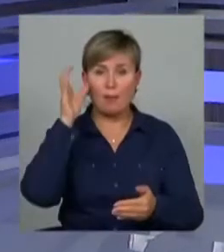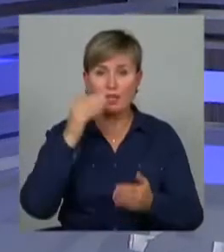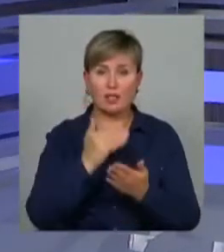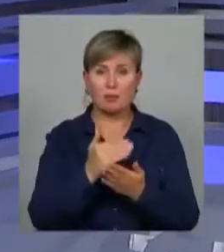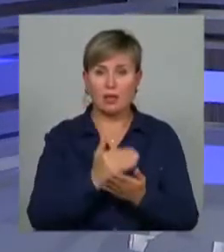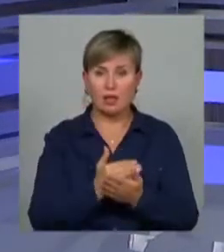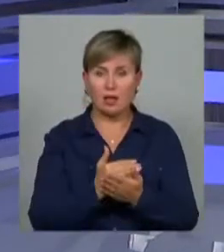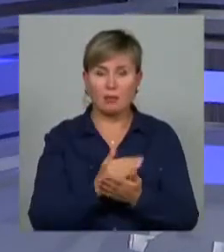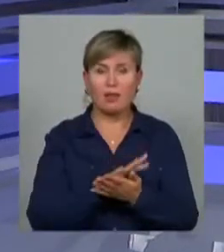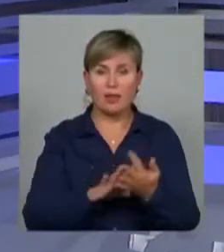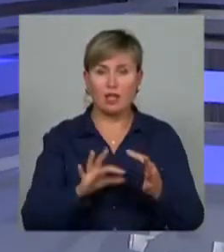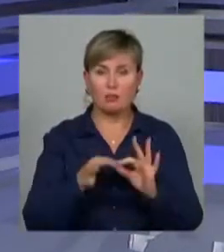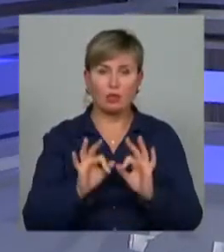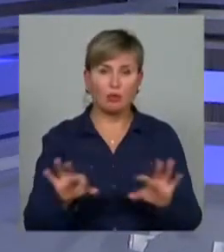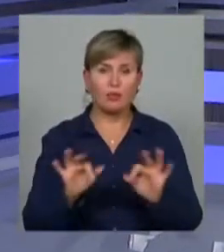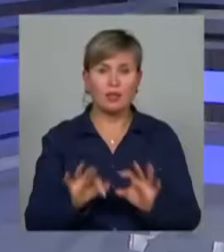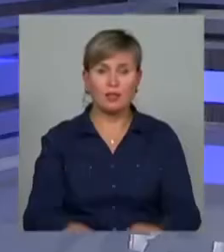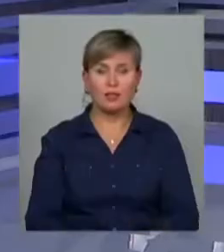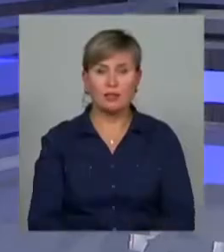программы встретилась Динара Сабитова.